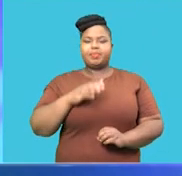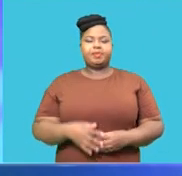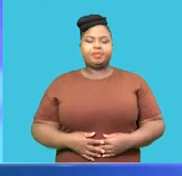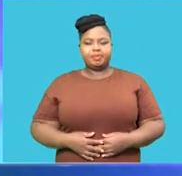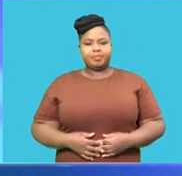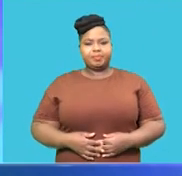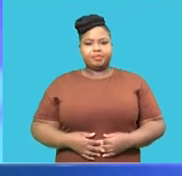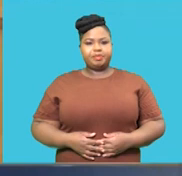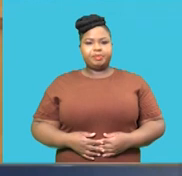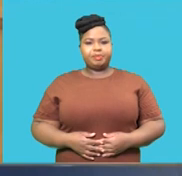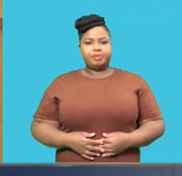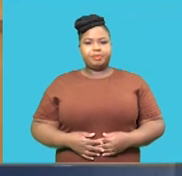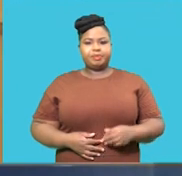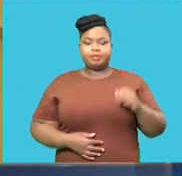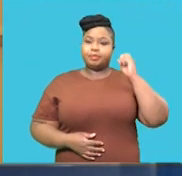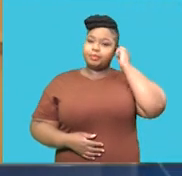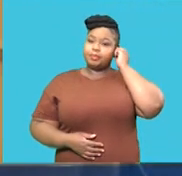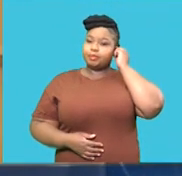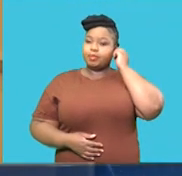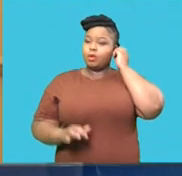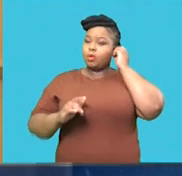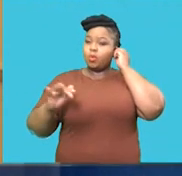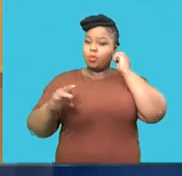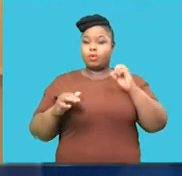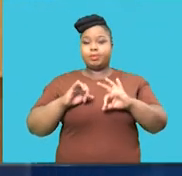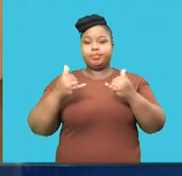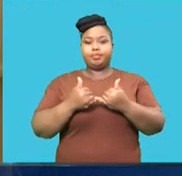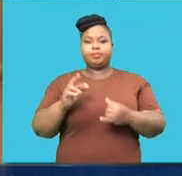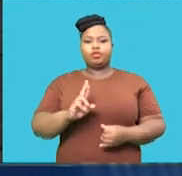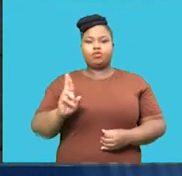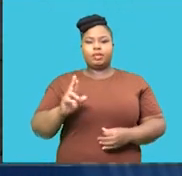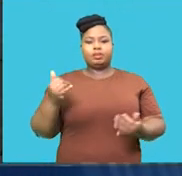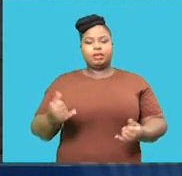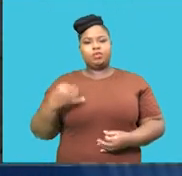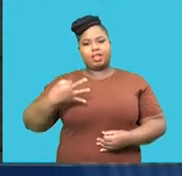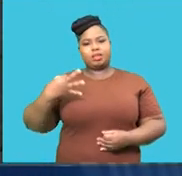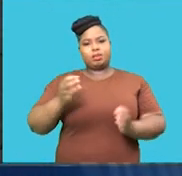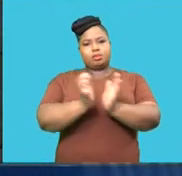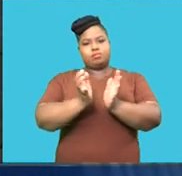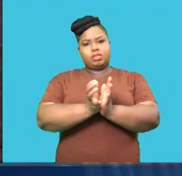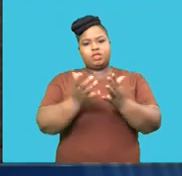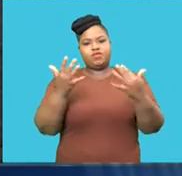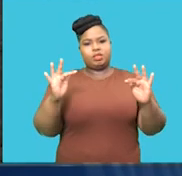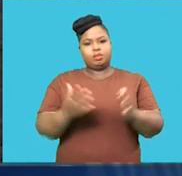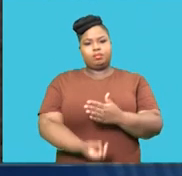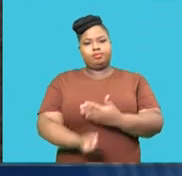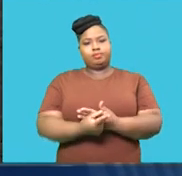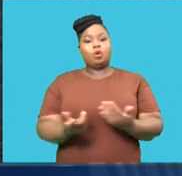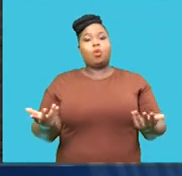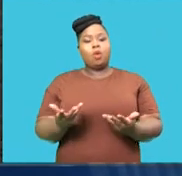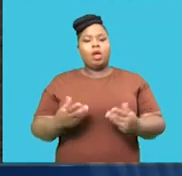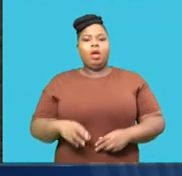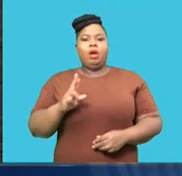labo. Kampani ya phepelo ya metsi ya Rainwater e bilele seboka sa boraro sa boraditaba se phethetsweng kantorong